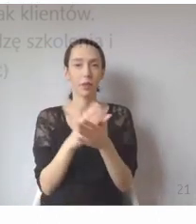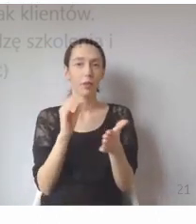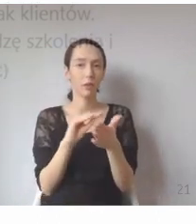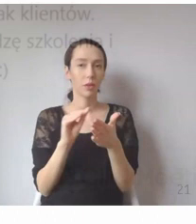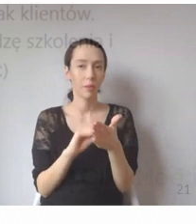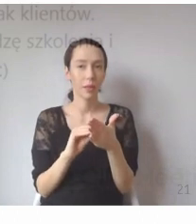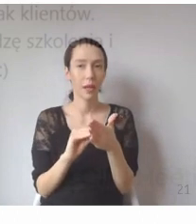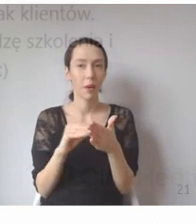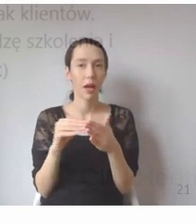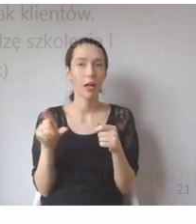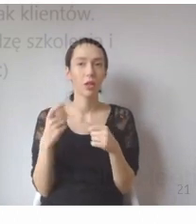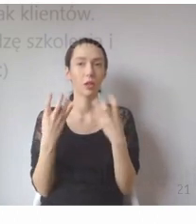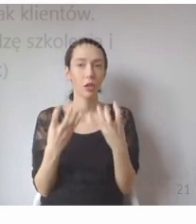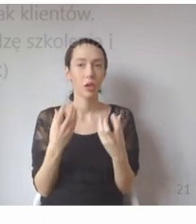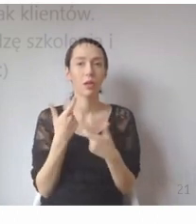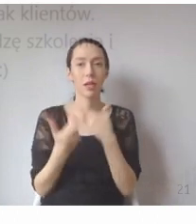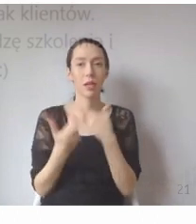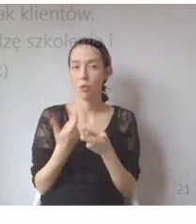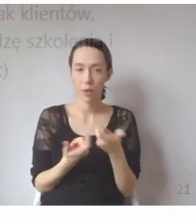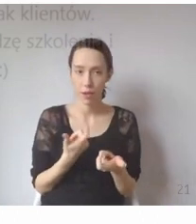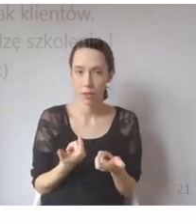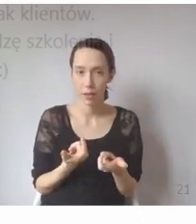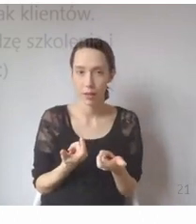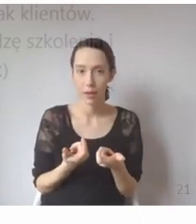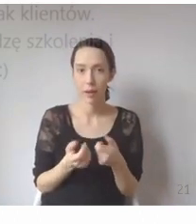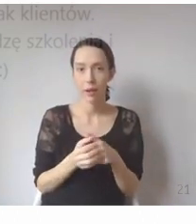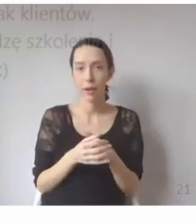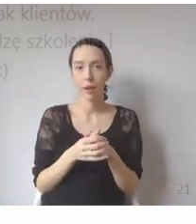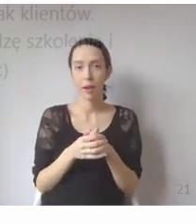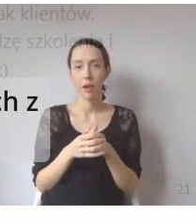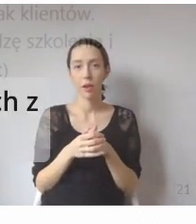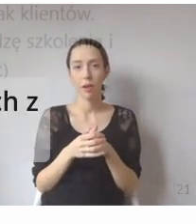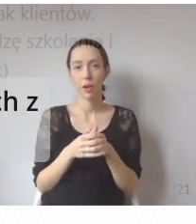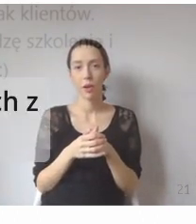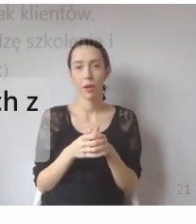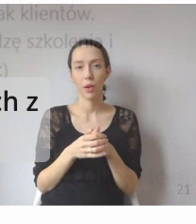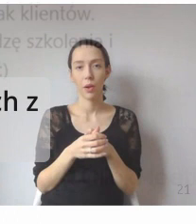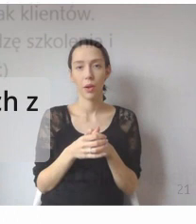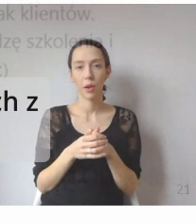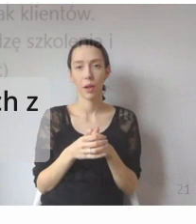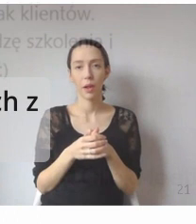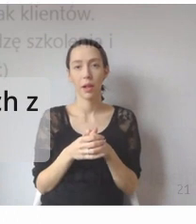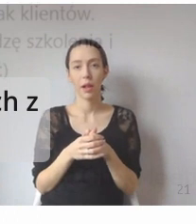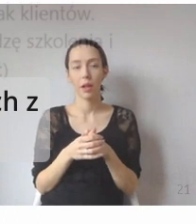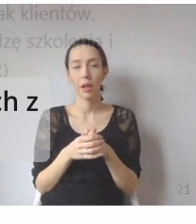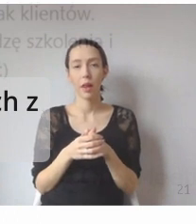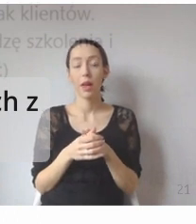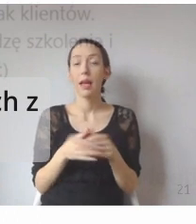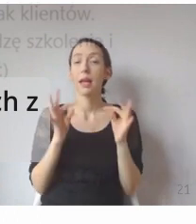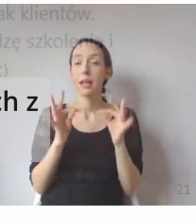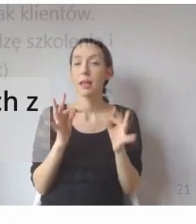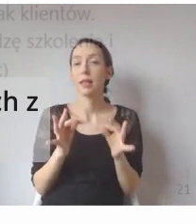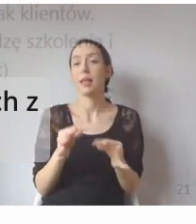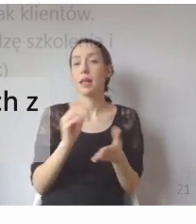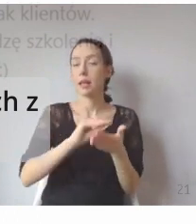misji. Niestety nie zawsze się tak dzieje i pomagam to zmienić. Prowadzę szkolenia, konsultacje z projektów